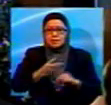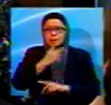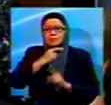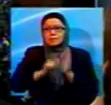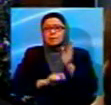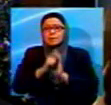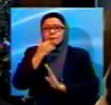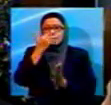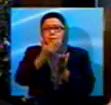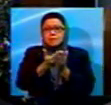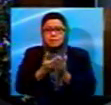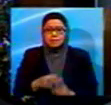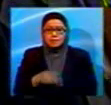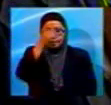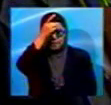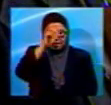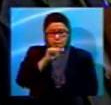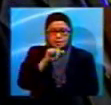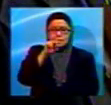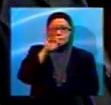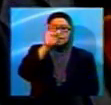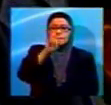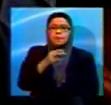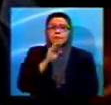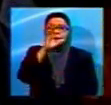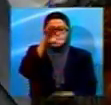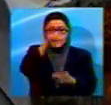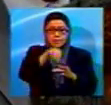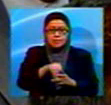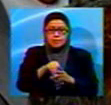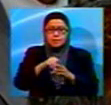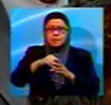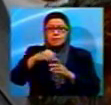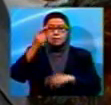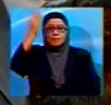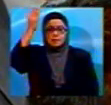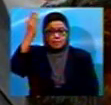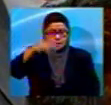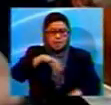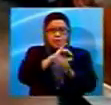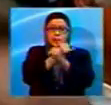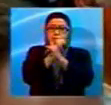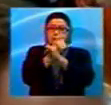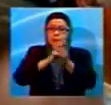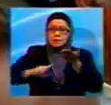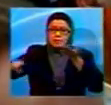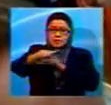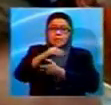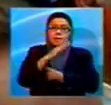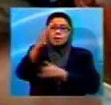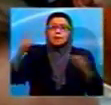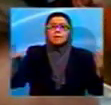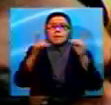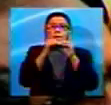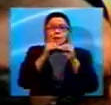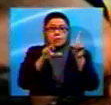negara berkecuali enam yang akan diadakan di Algeria minggu depan di mana beliau dijangka dapat menemui sebahagian besar 130 buah